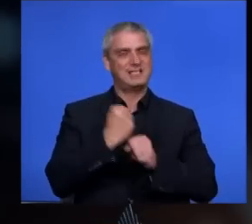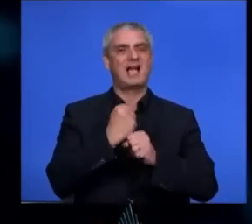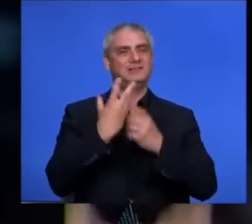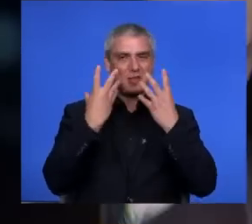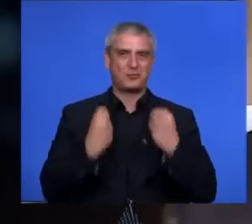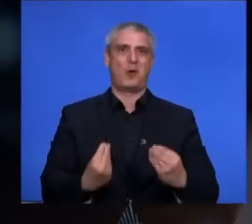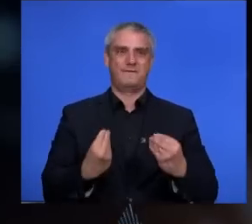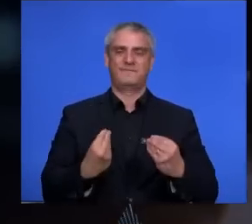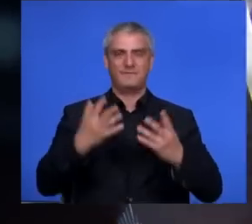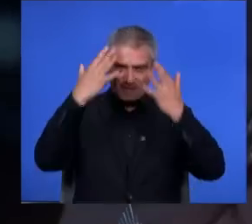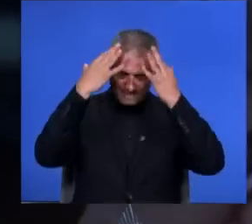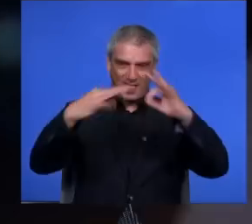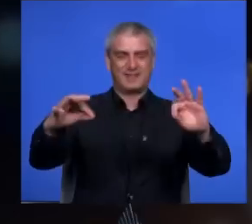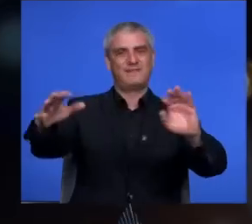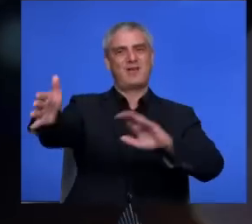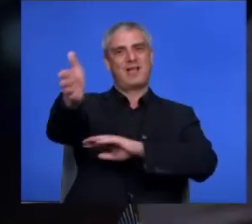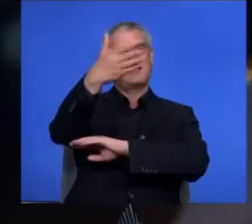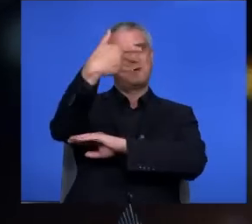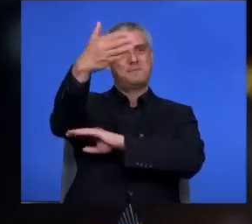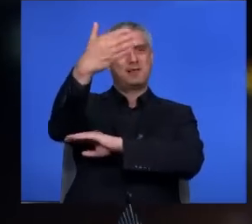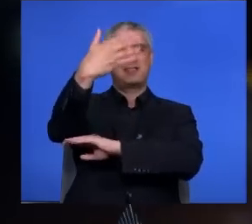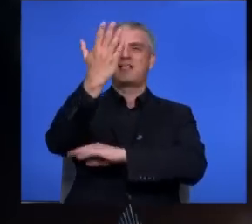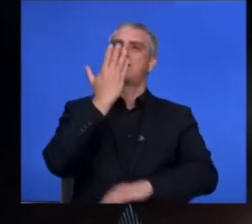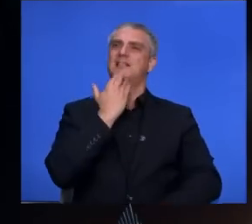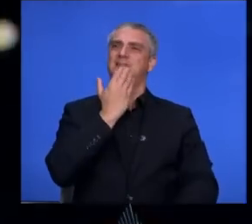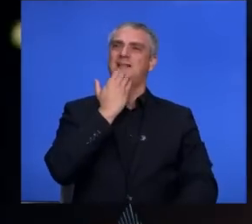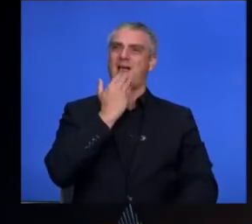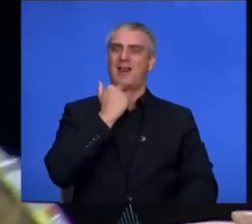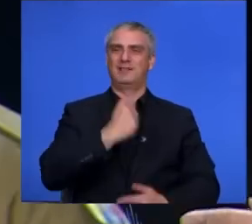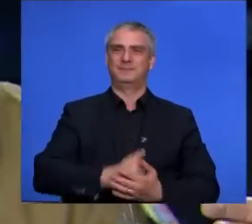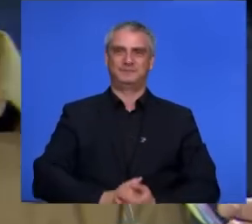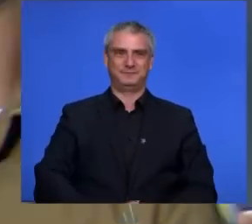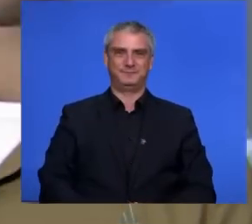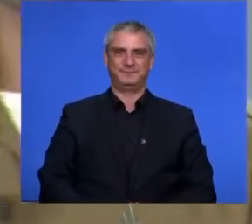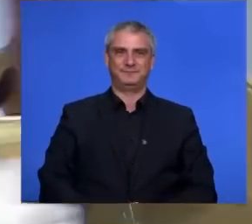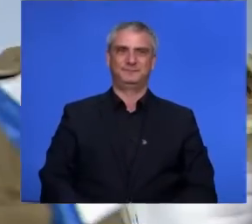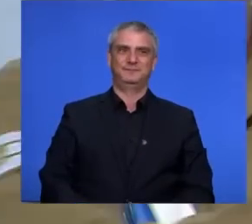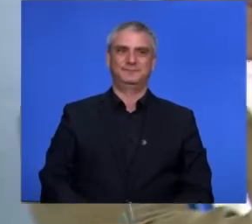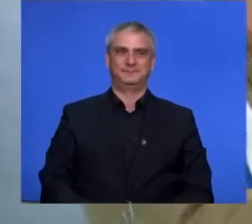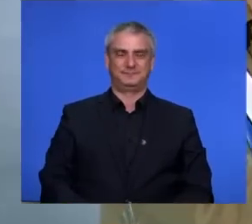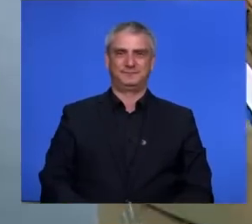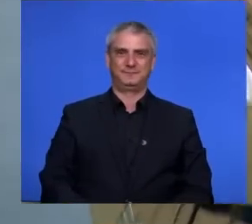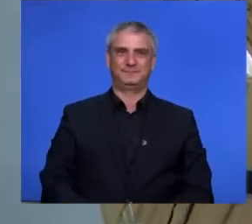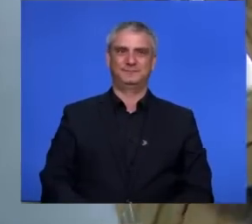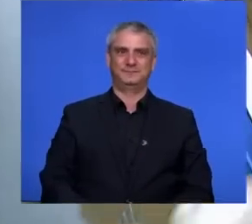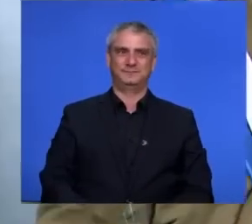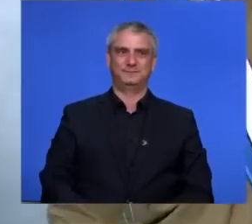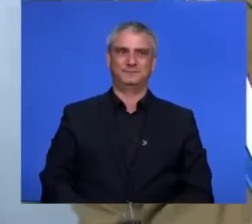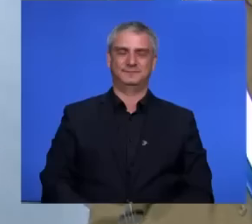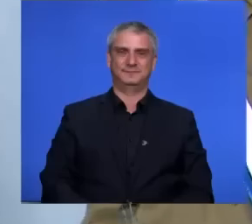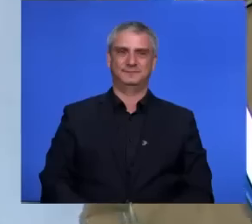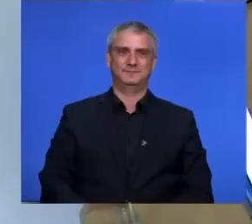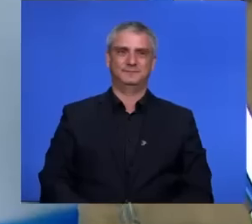טוב ולתפארת מדינת ישראל. יפה, אחלה שלום. נציג